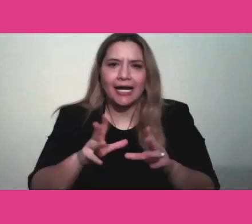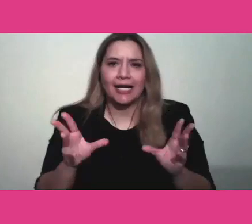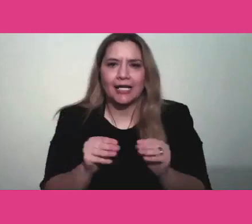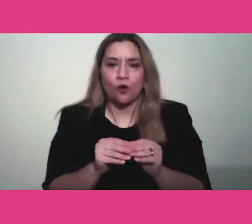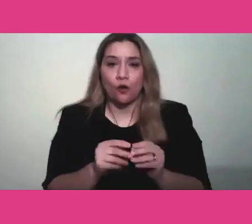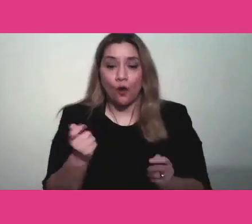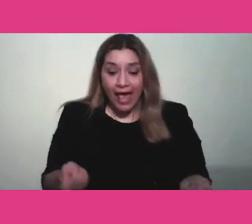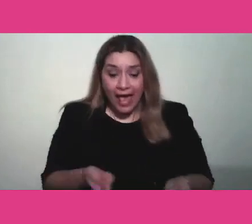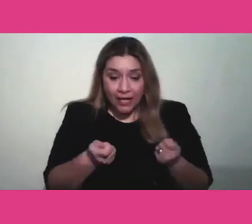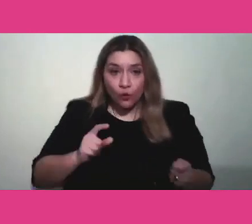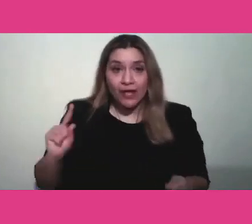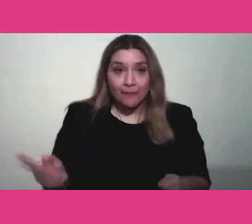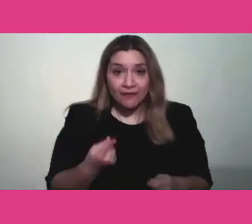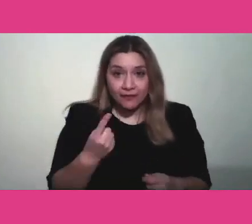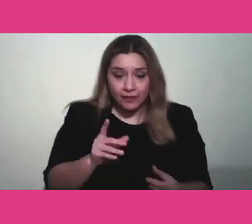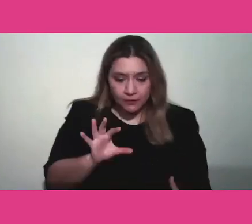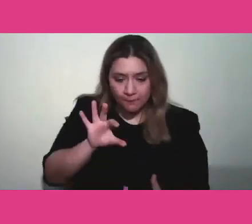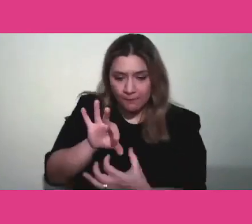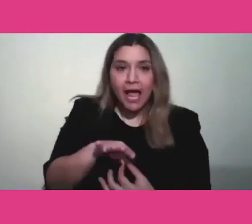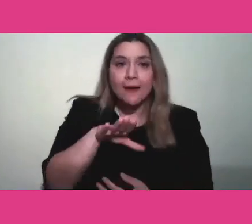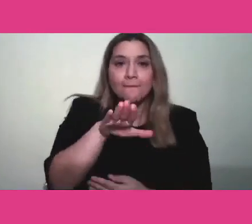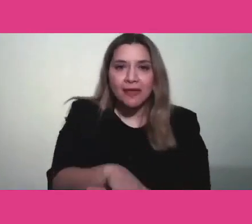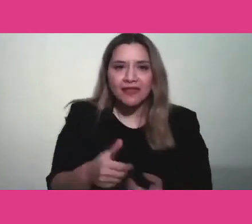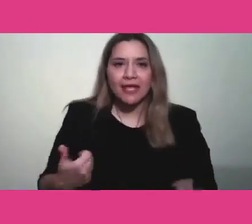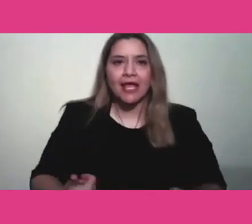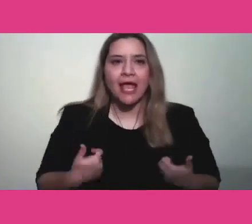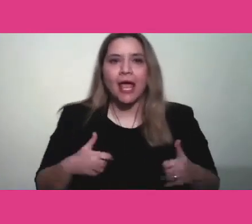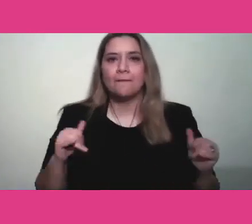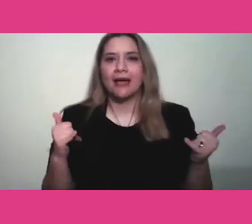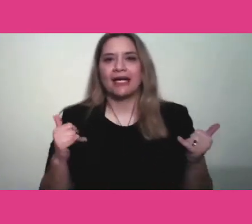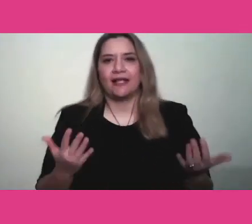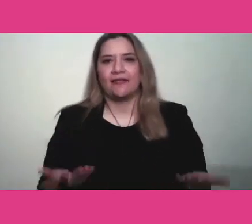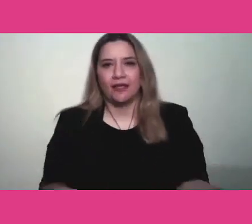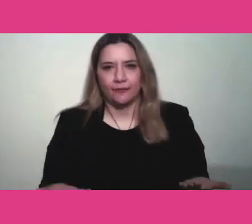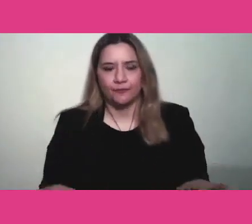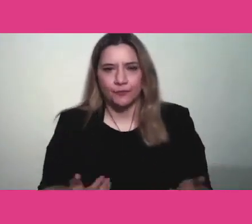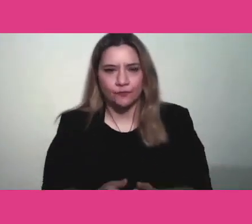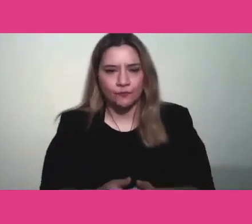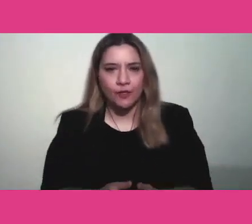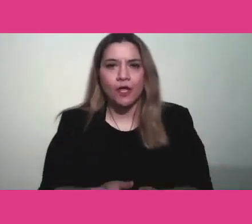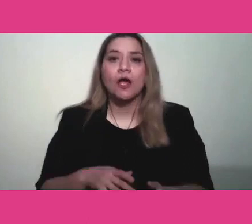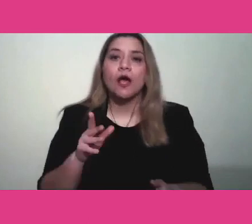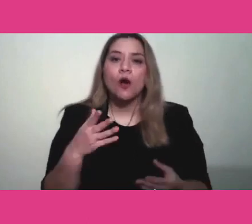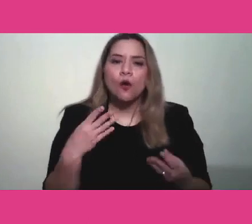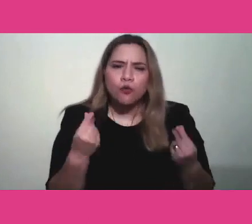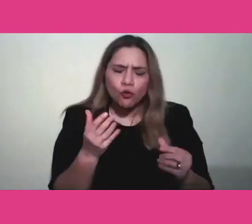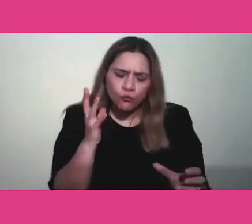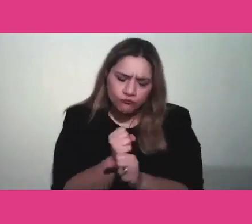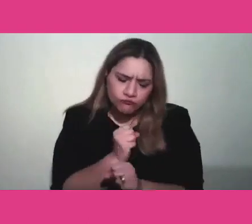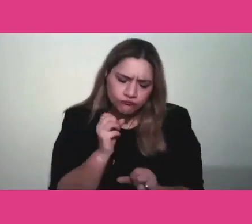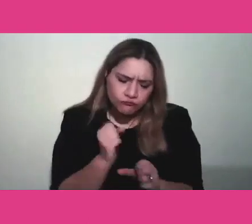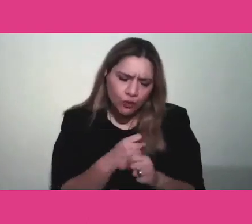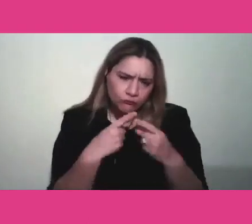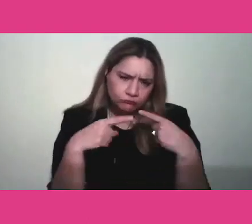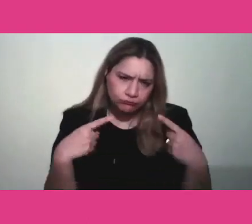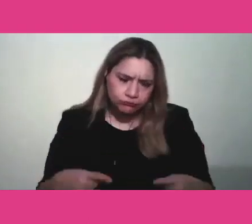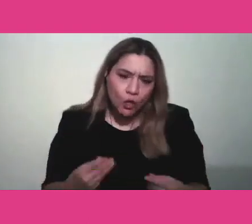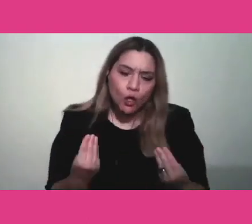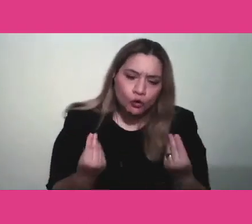εργοθεραπευτή να ασχοληθεί με το παιδί. Μέσα από το παιχνίδι μπορούμε να καταφέρουμε πάρα πολλά πράγματα εμείς οι